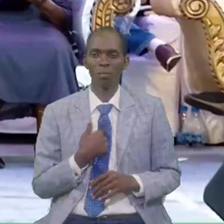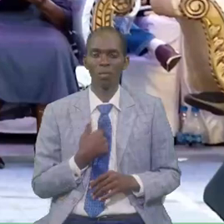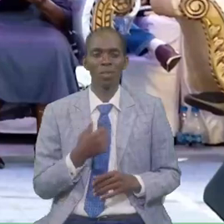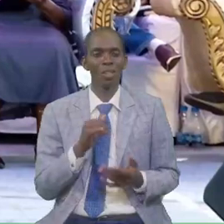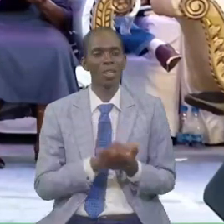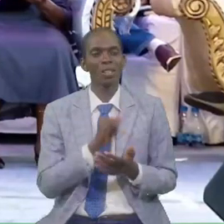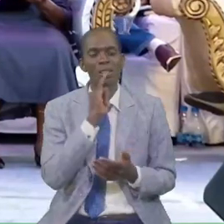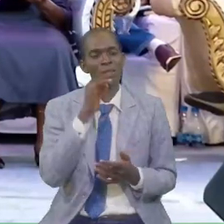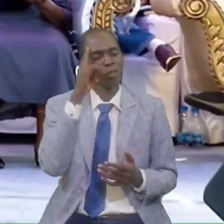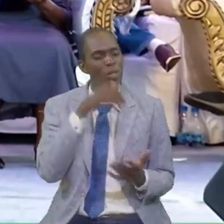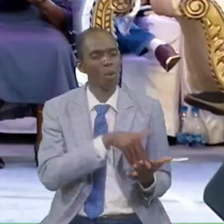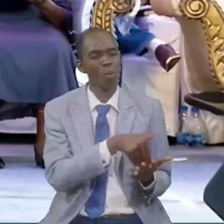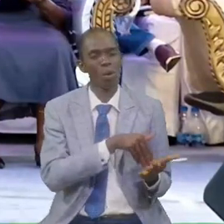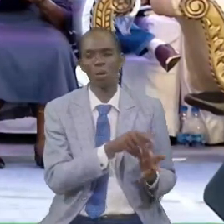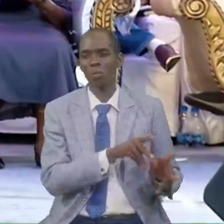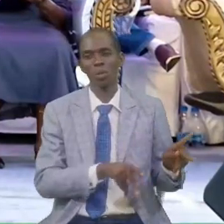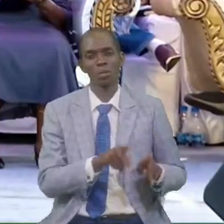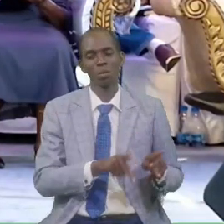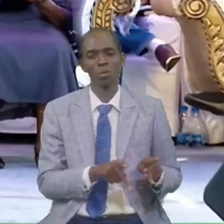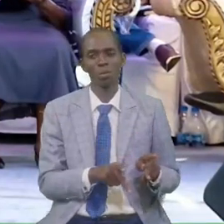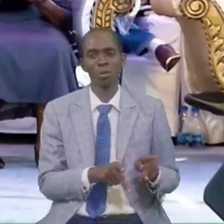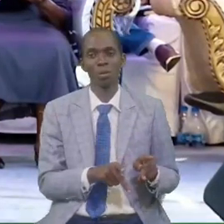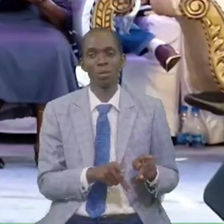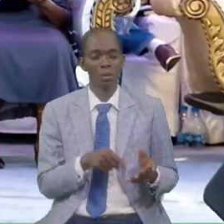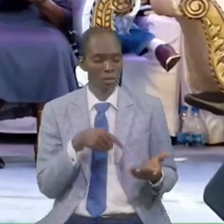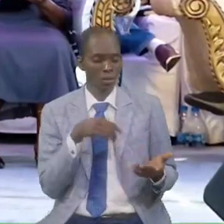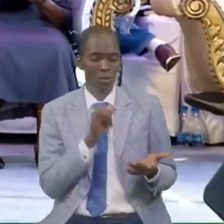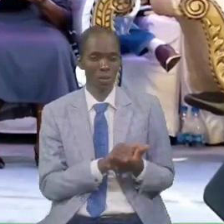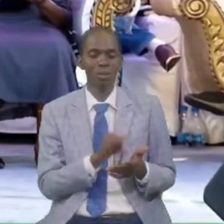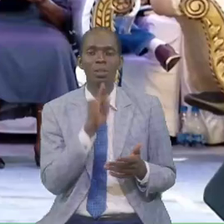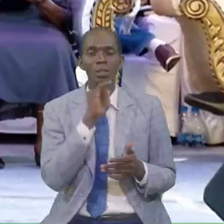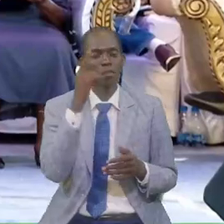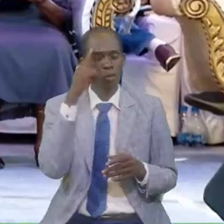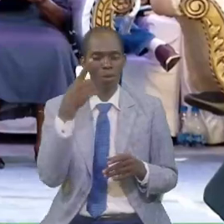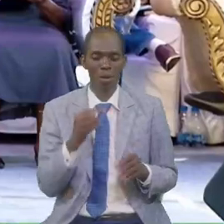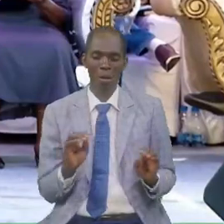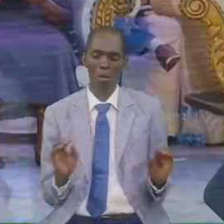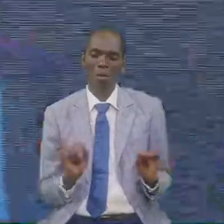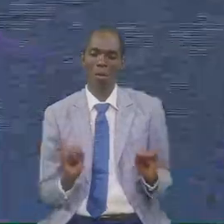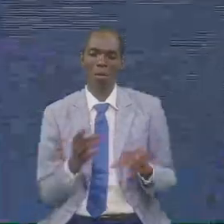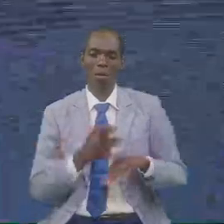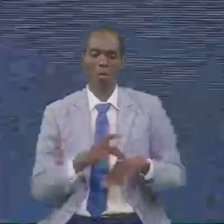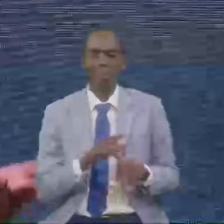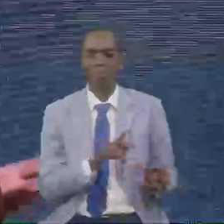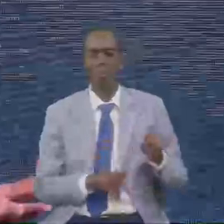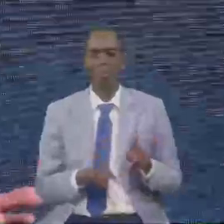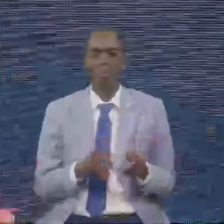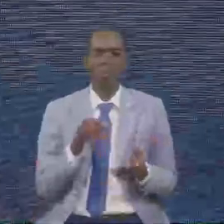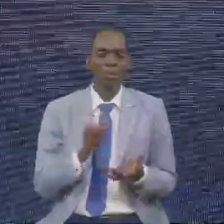Ce sont les faibles qui parlent comme ça. Ce sont les zéros qui parlent comme ça.